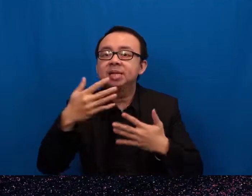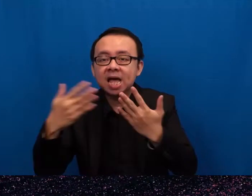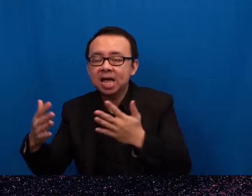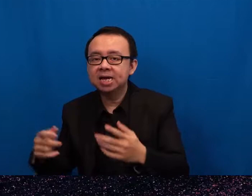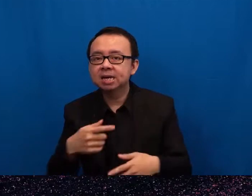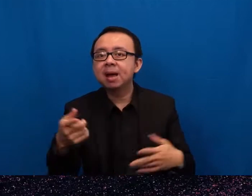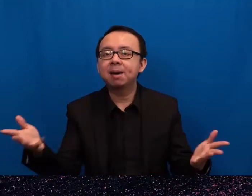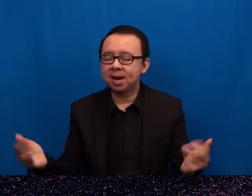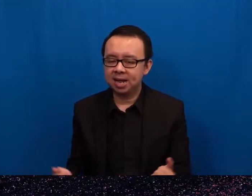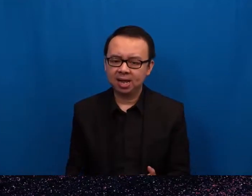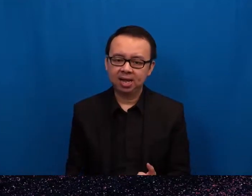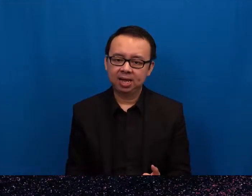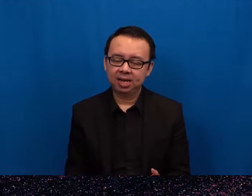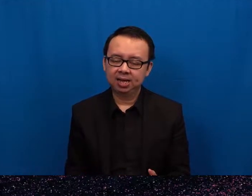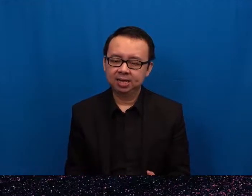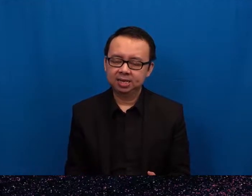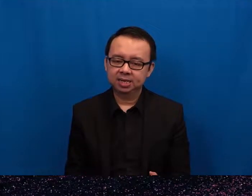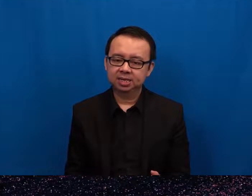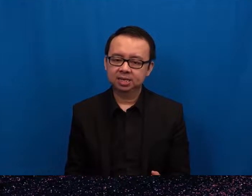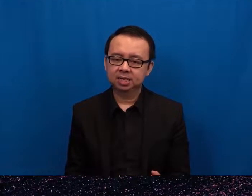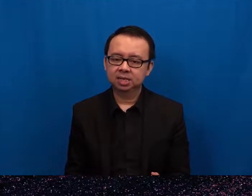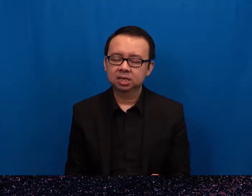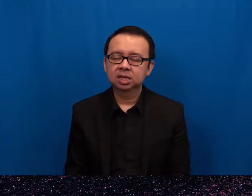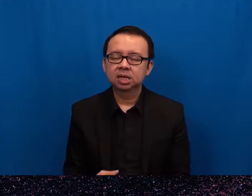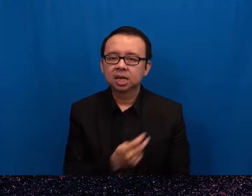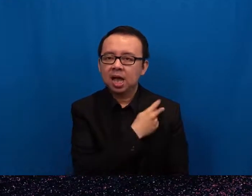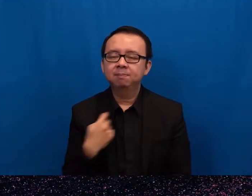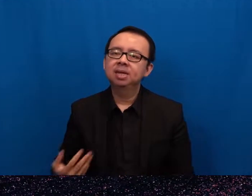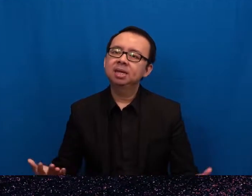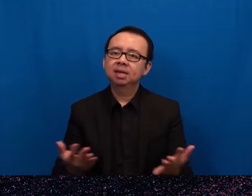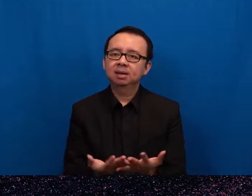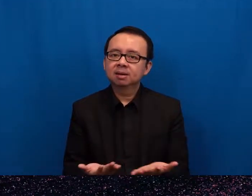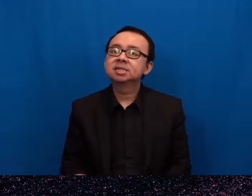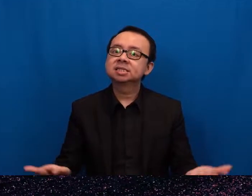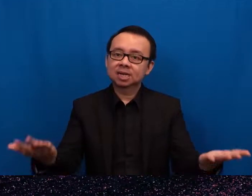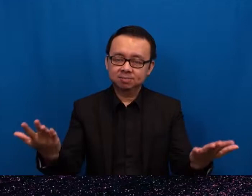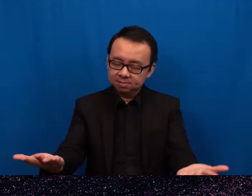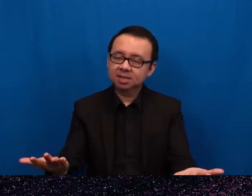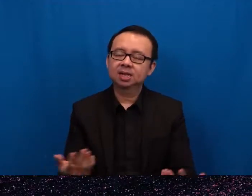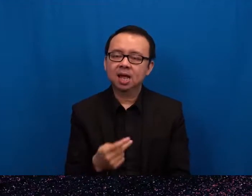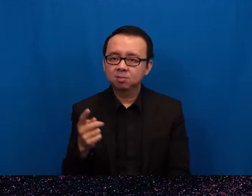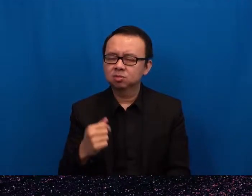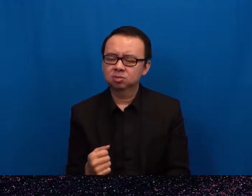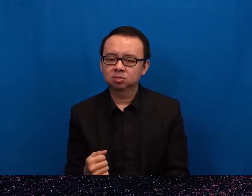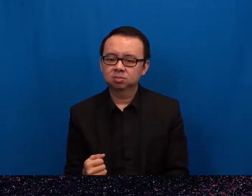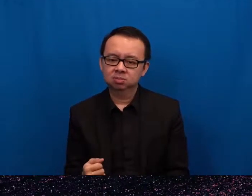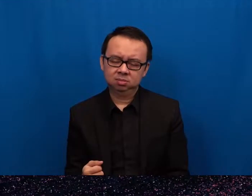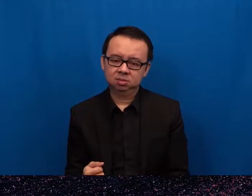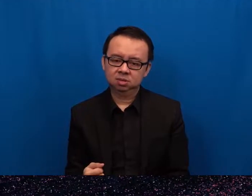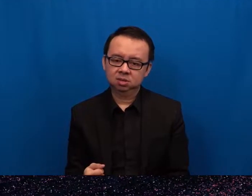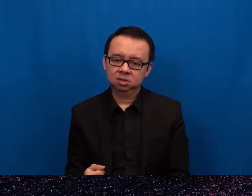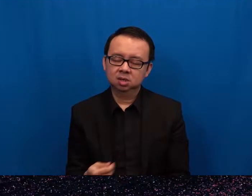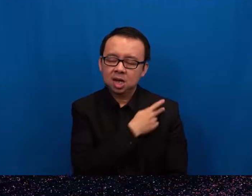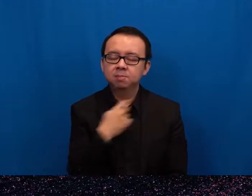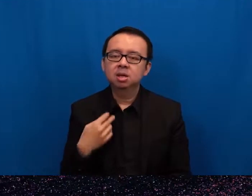Ada tuntunan juga di layar Anda bagaimana untuk bergabung. I welcome you. I welcome you into the family of the